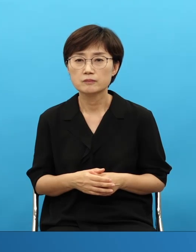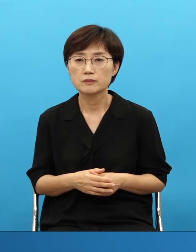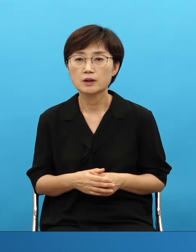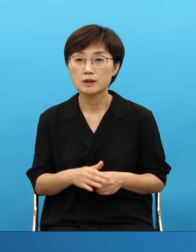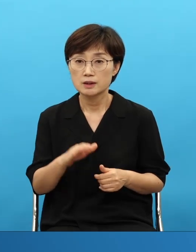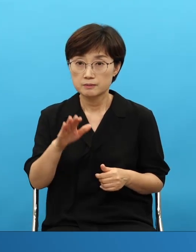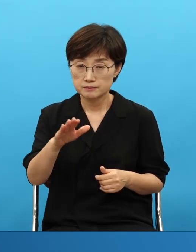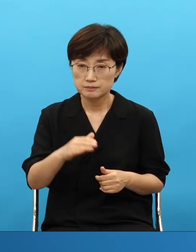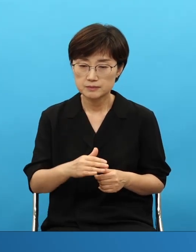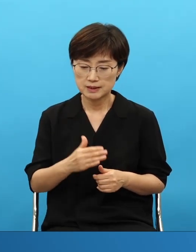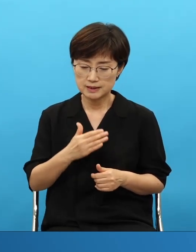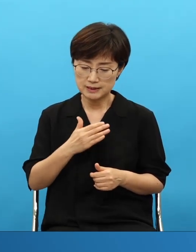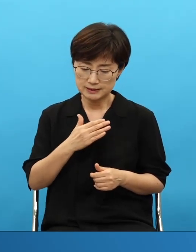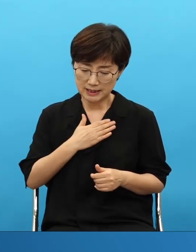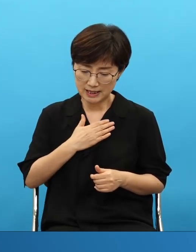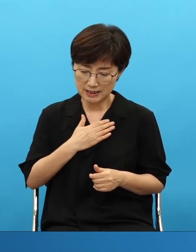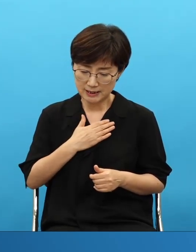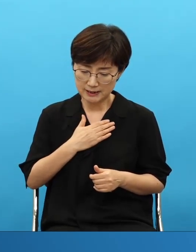신앙의 발자취를 남기라.